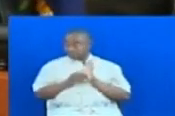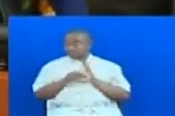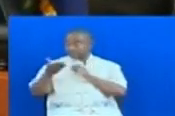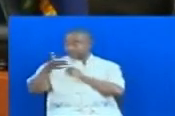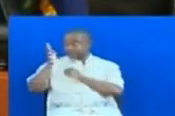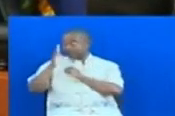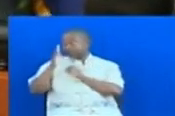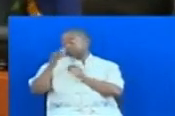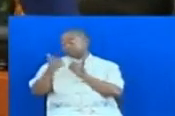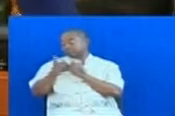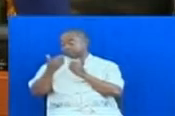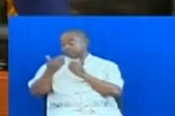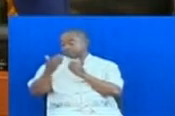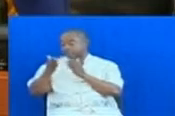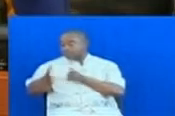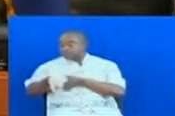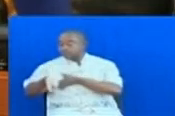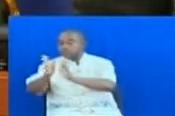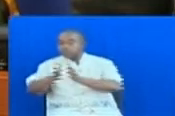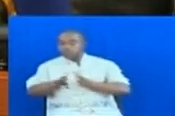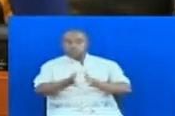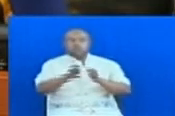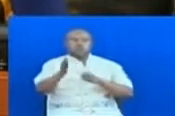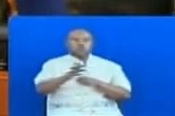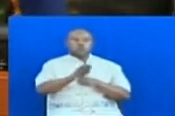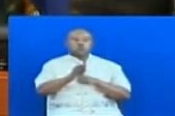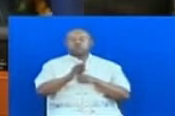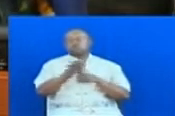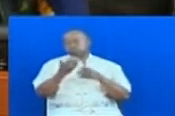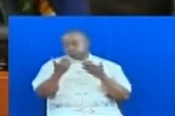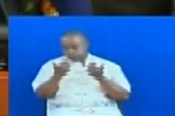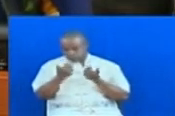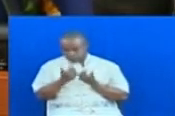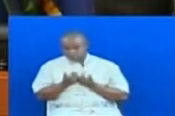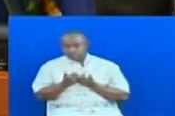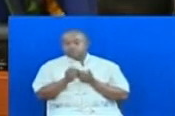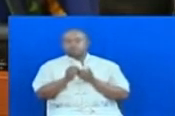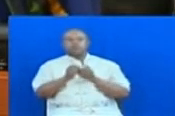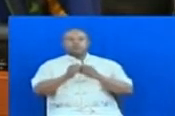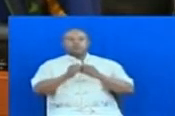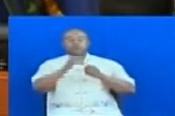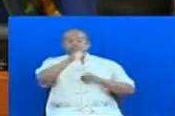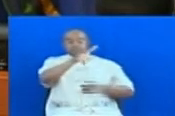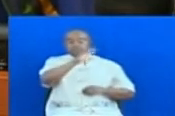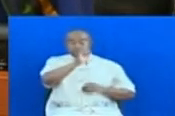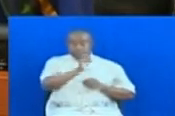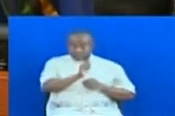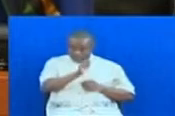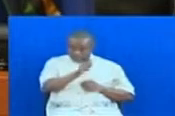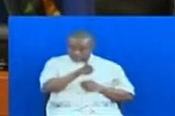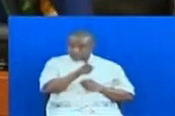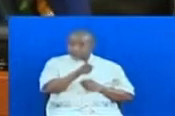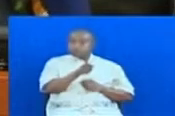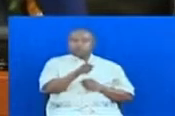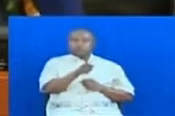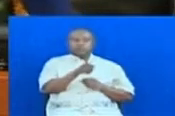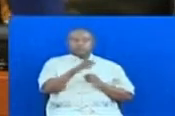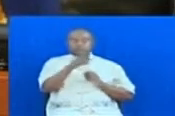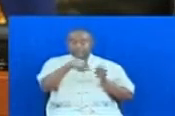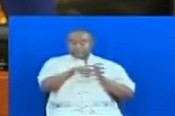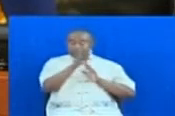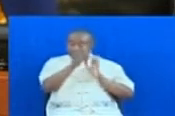za mitaa kuhusu taarifa za ukaguzi za mdhibiti na mkaguzi mkuu wa hesabu za serikali kwa